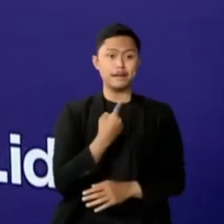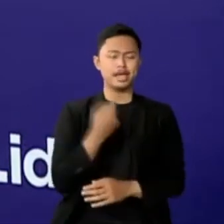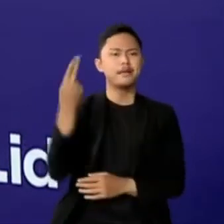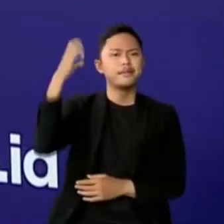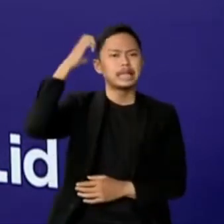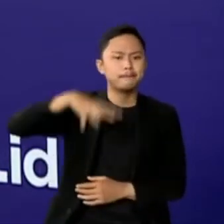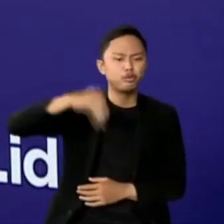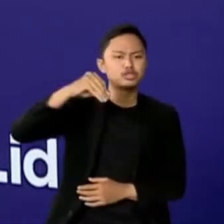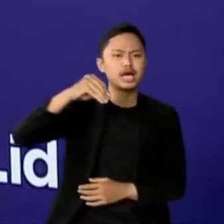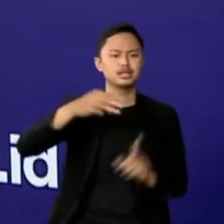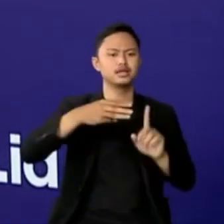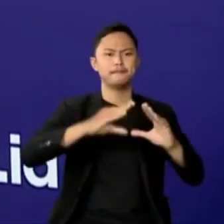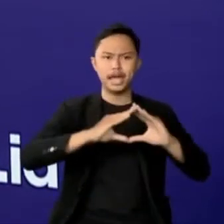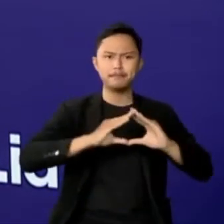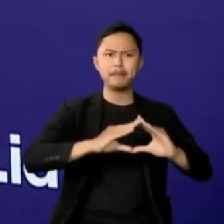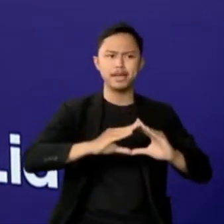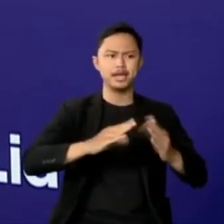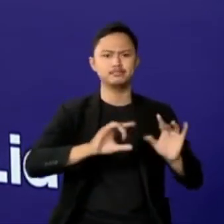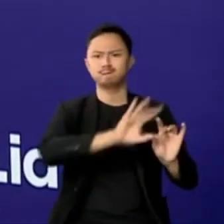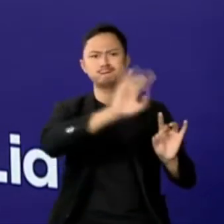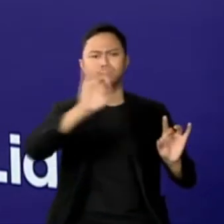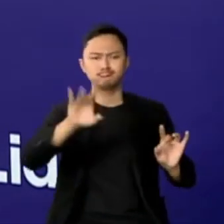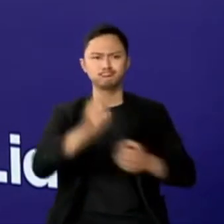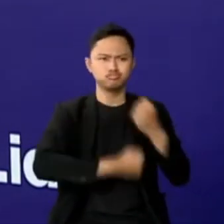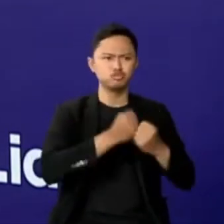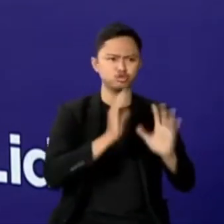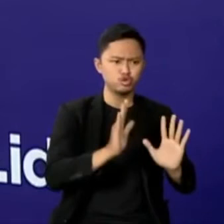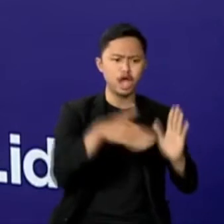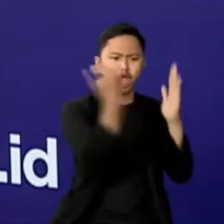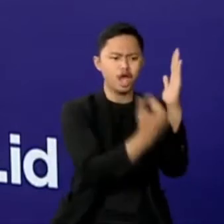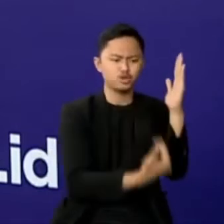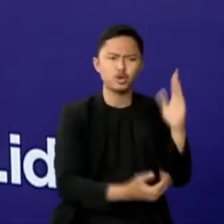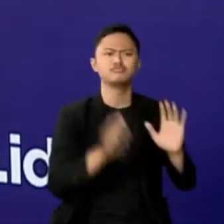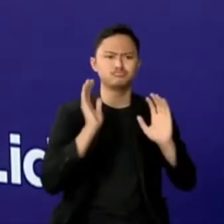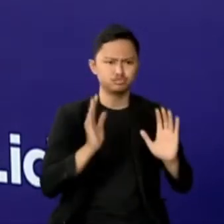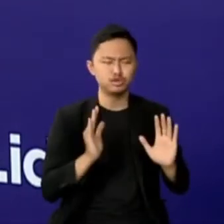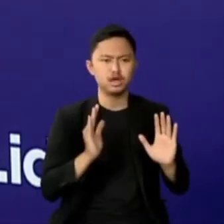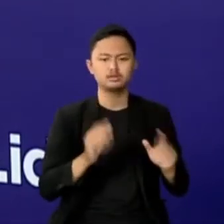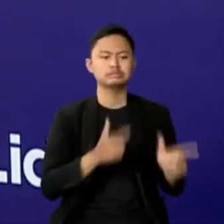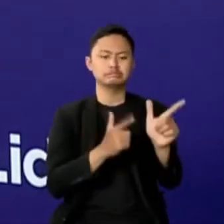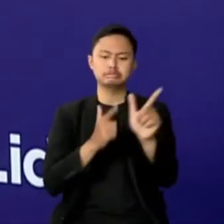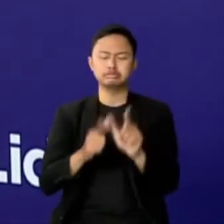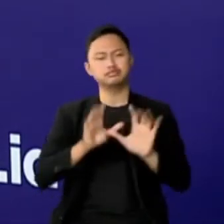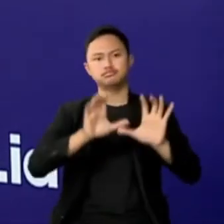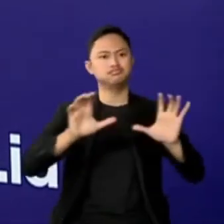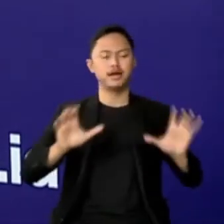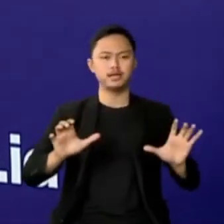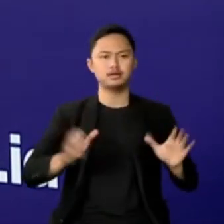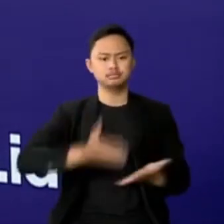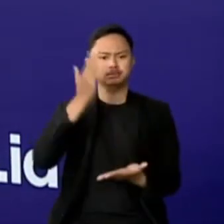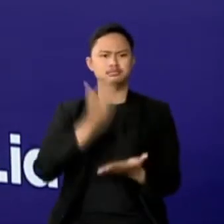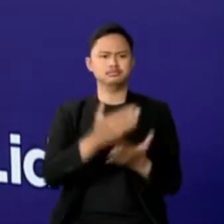kita pemerintah pusat BNPB kami Powers apapun Hai dengan berbagai regulasi untuk kita perbaiki aparat sebanyak mungkin